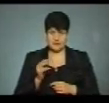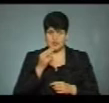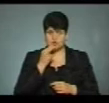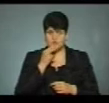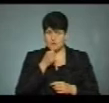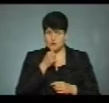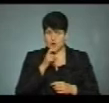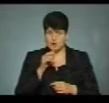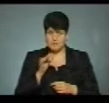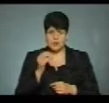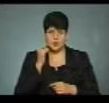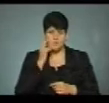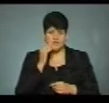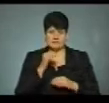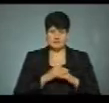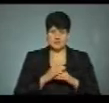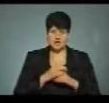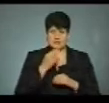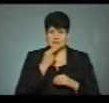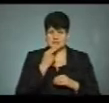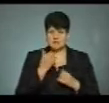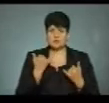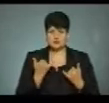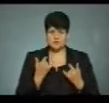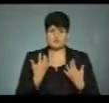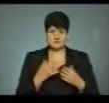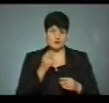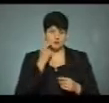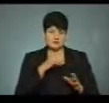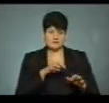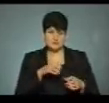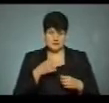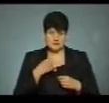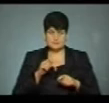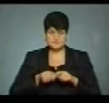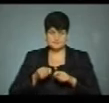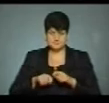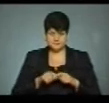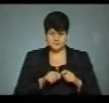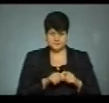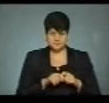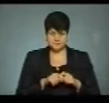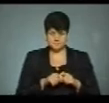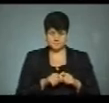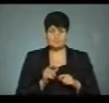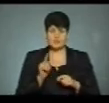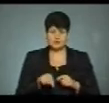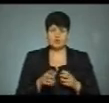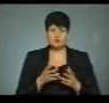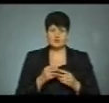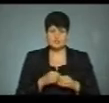проби, обід, вечеря і сніданок, і сьогоднішній вже обід. Відібрали всі продукти харчування, в тому числі